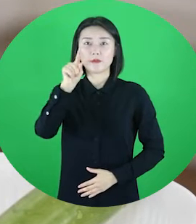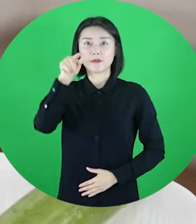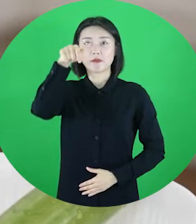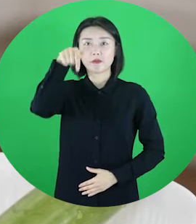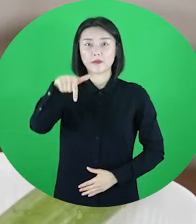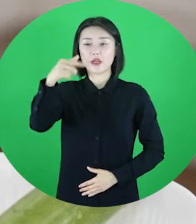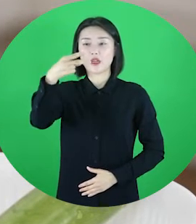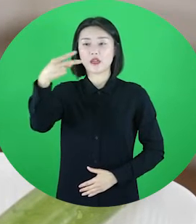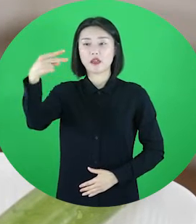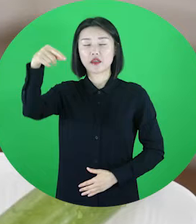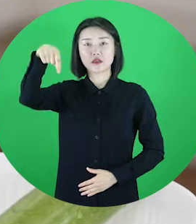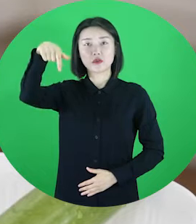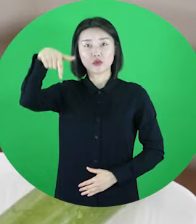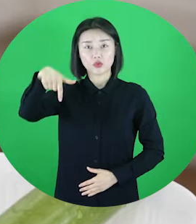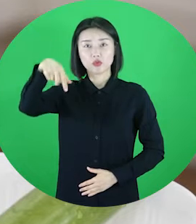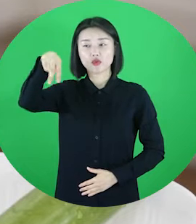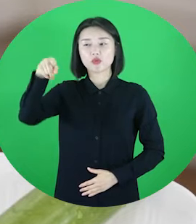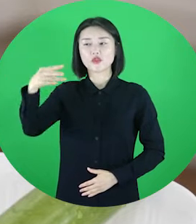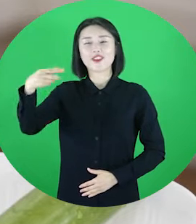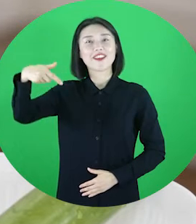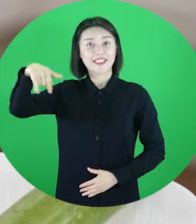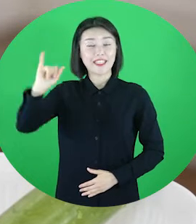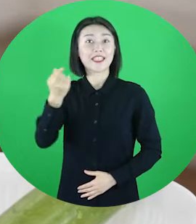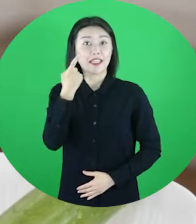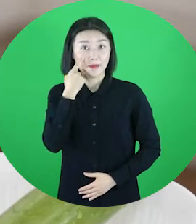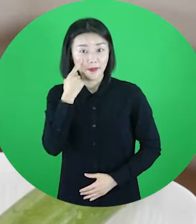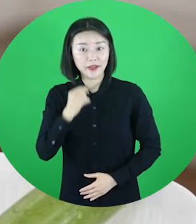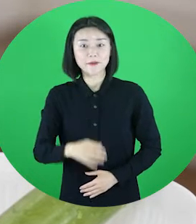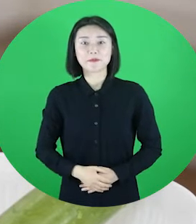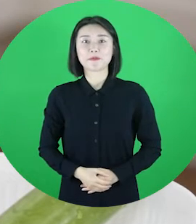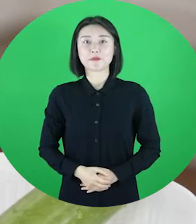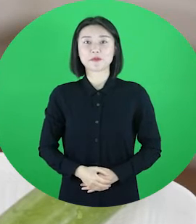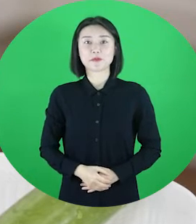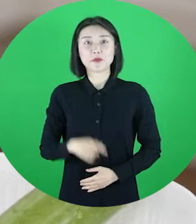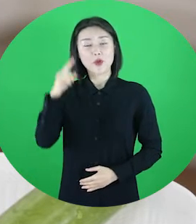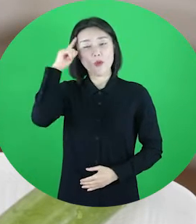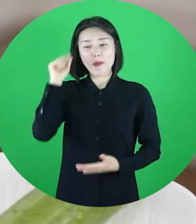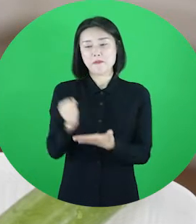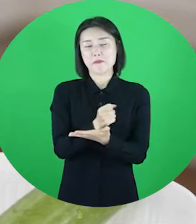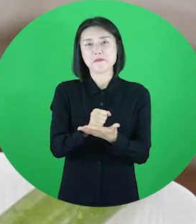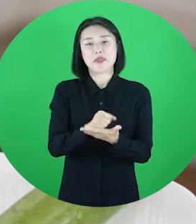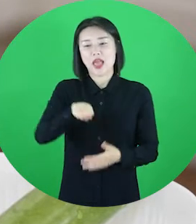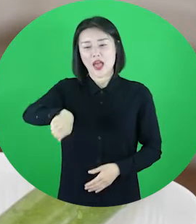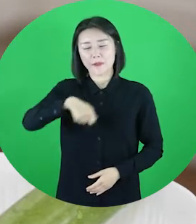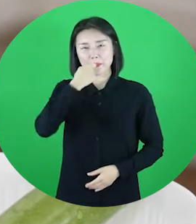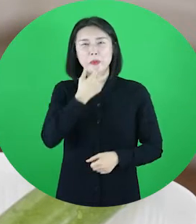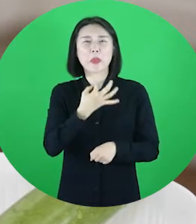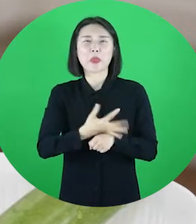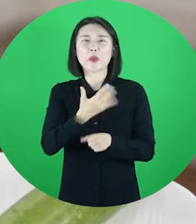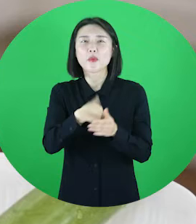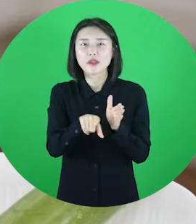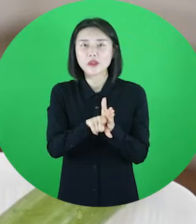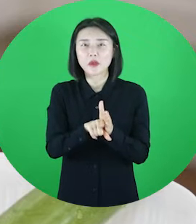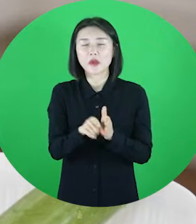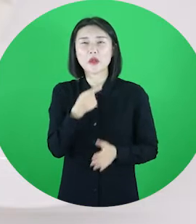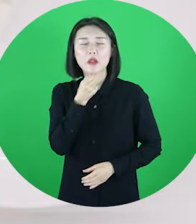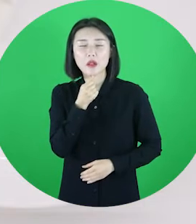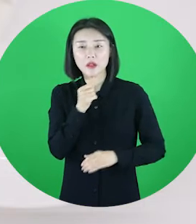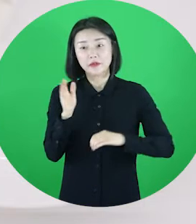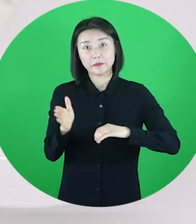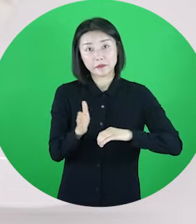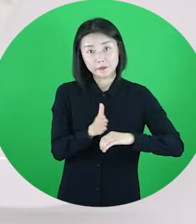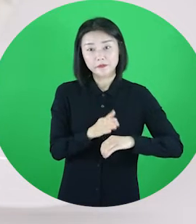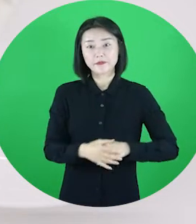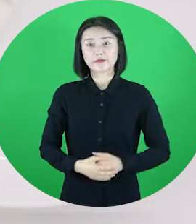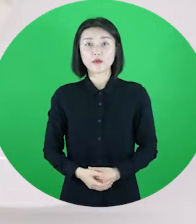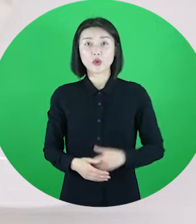썰기를 해주겠습니다. 자, 이렇게 한 입에 먹기 좋은 크기로 잘라줄게요.